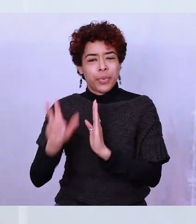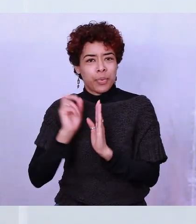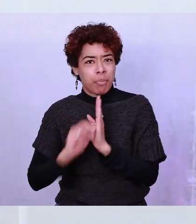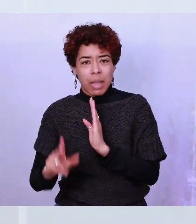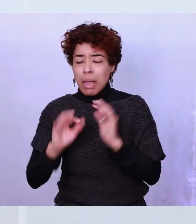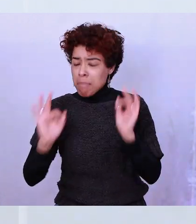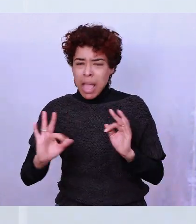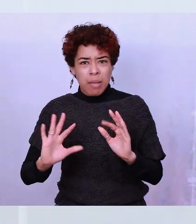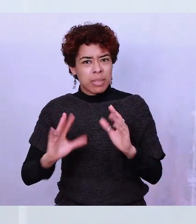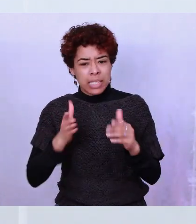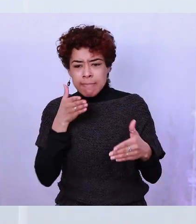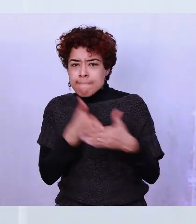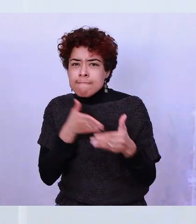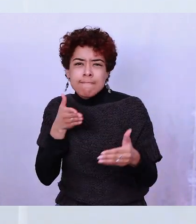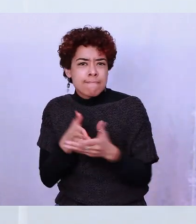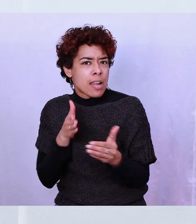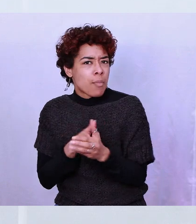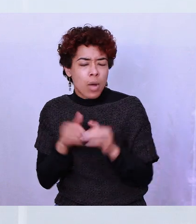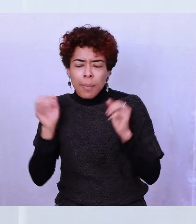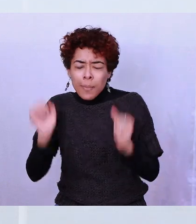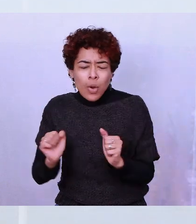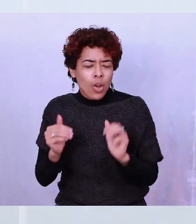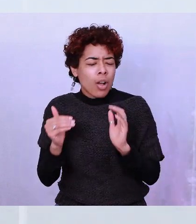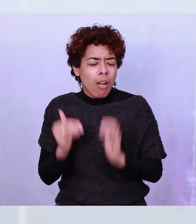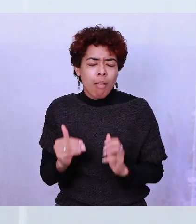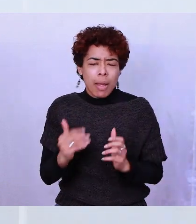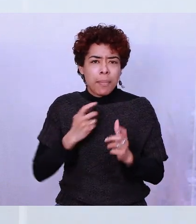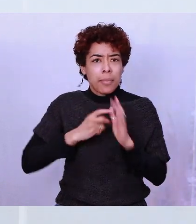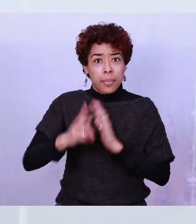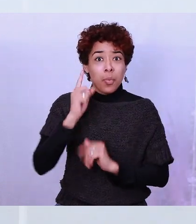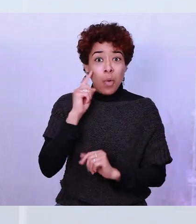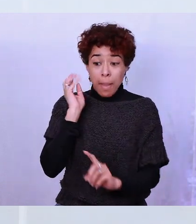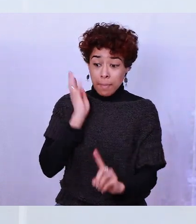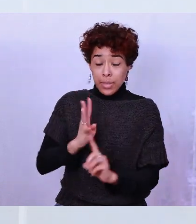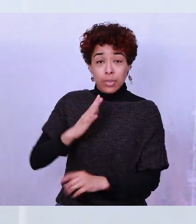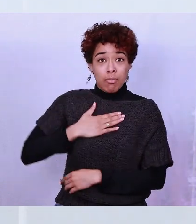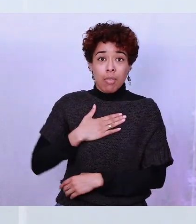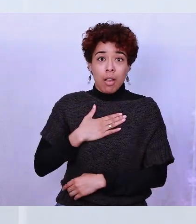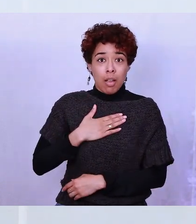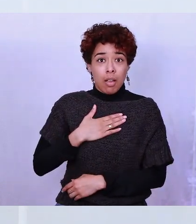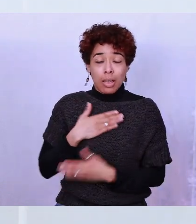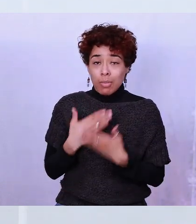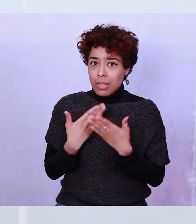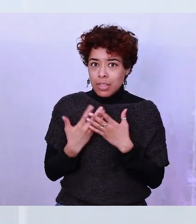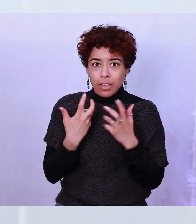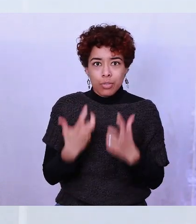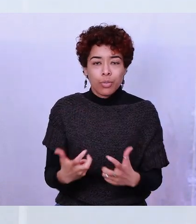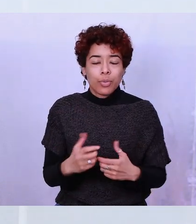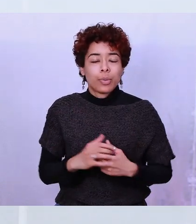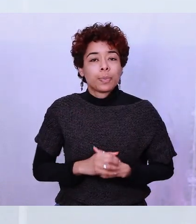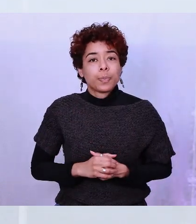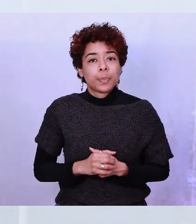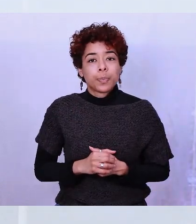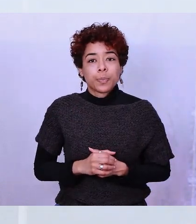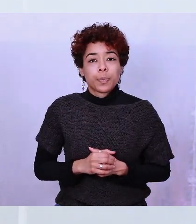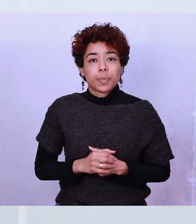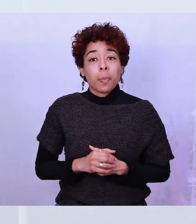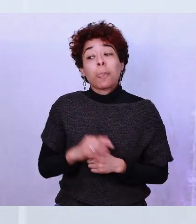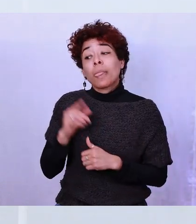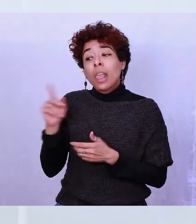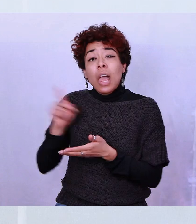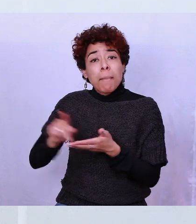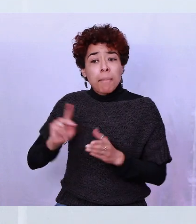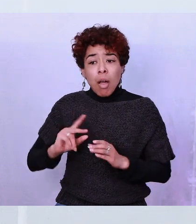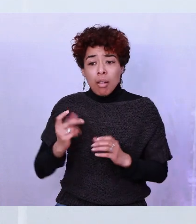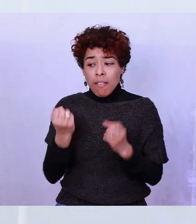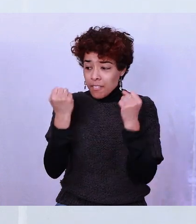ou les blocages qui est en face de moi, parce que c'est ça ma mission et je m'y attache. Où était la force de Paul pour dire